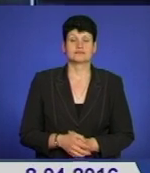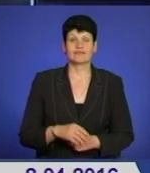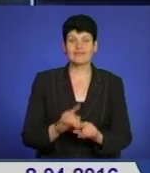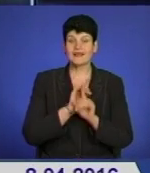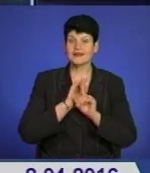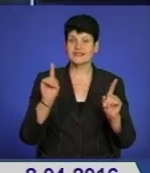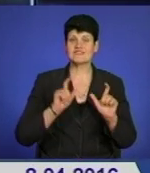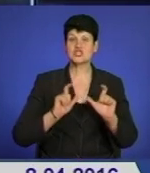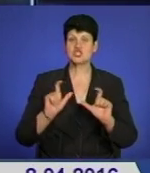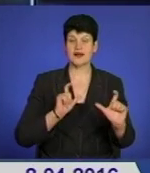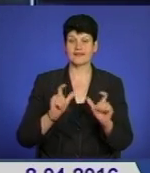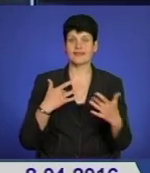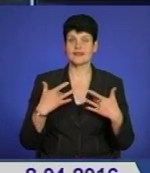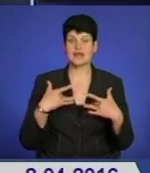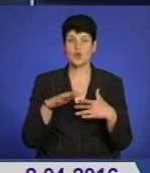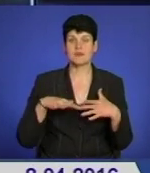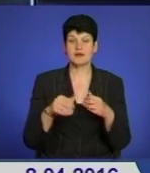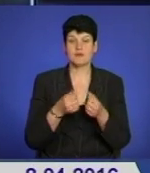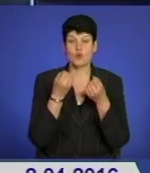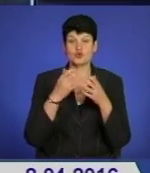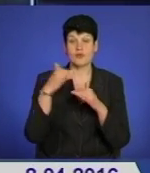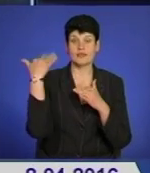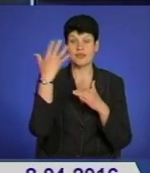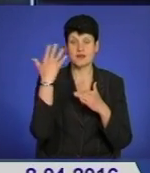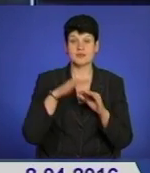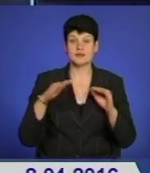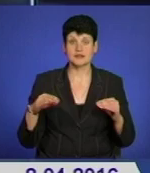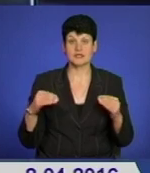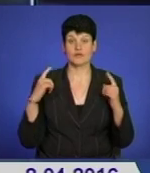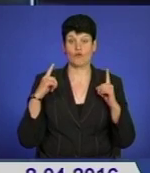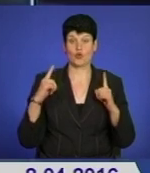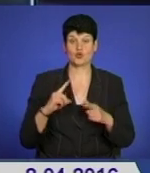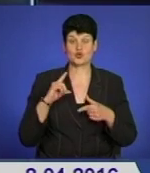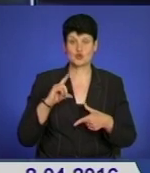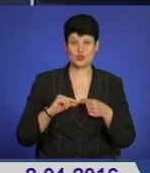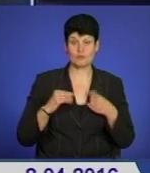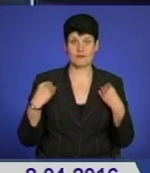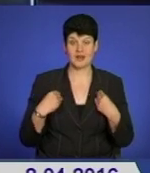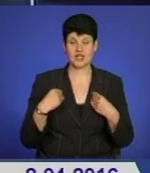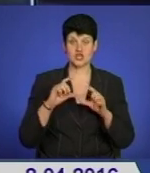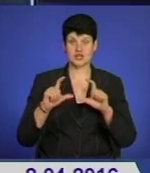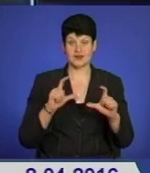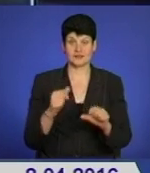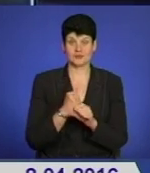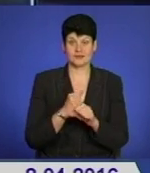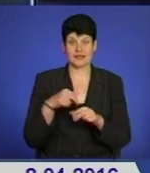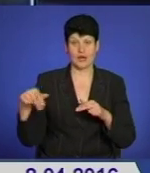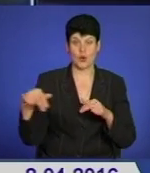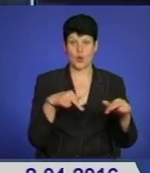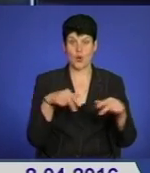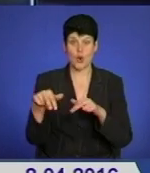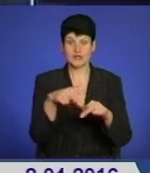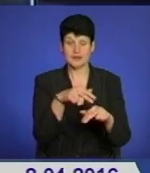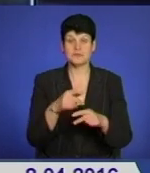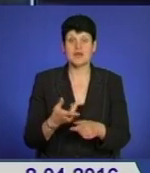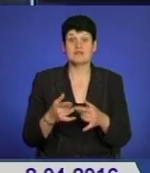Креативні шахи на театральному майдані «Просто небо» школярі у костюмах шахових фігур відтворювали ходи настільної гри. У такий спосіб